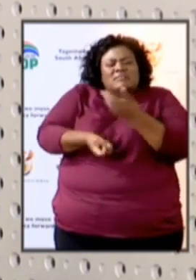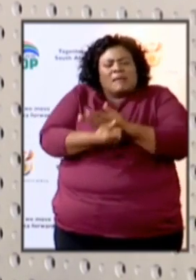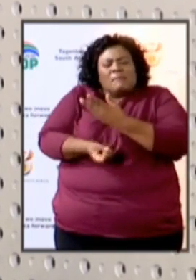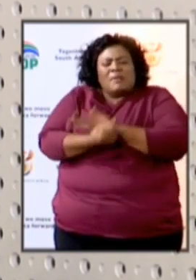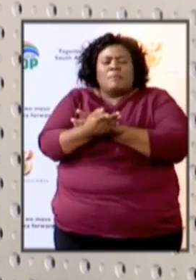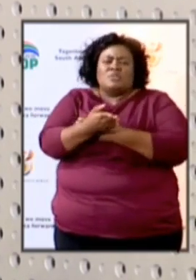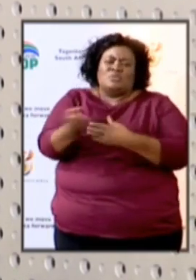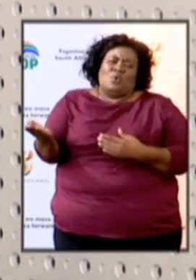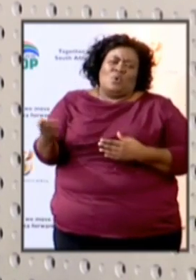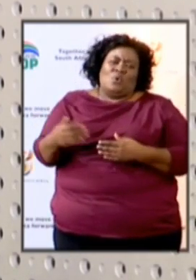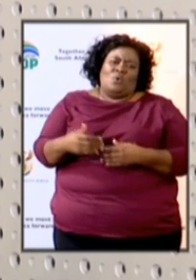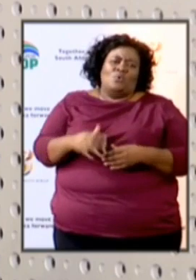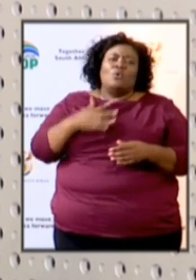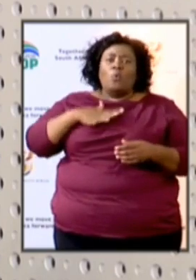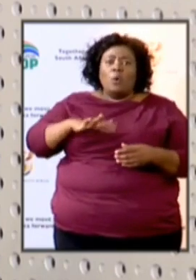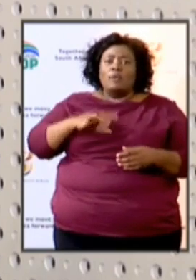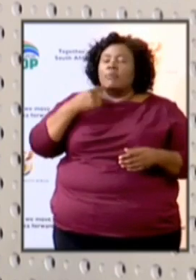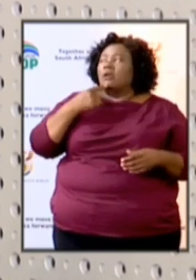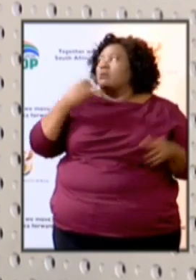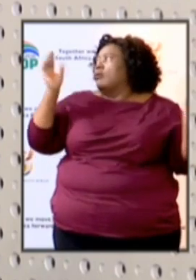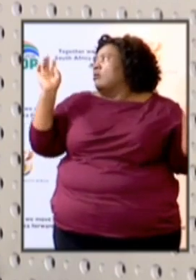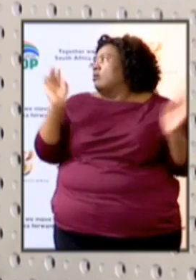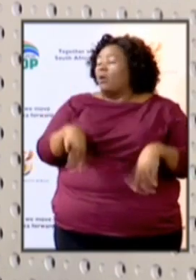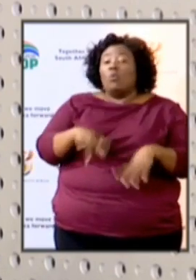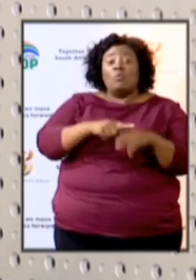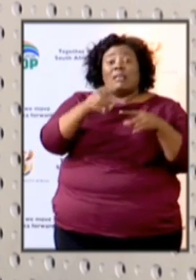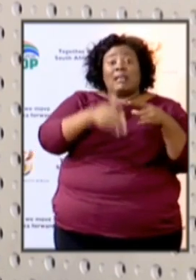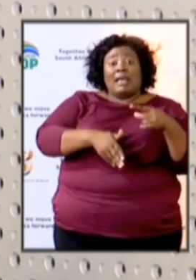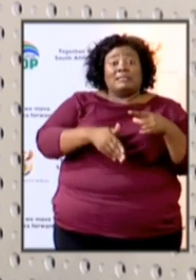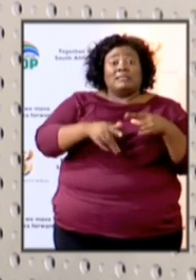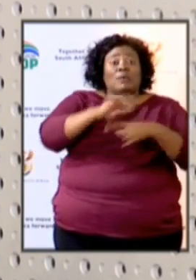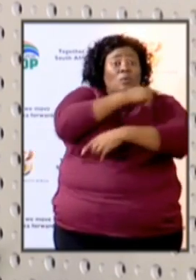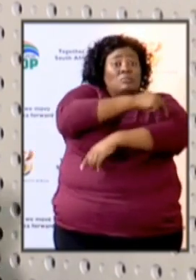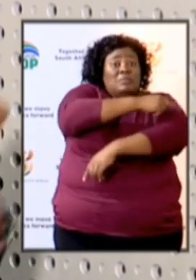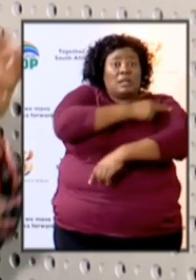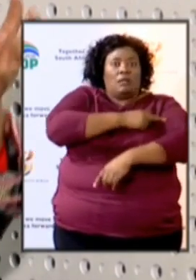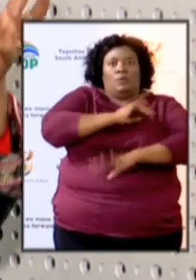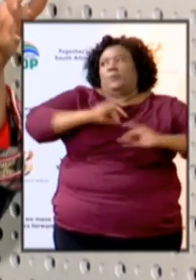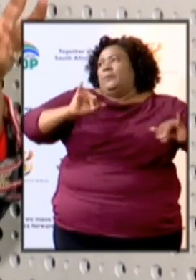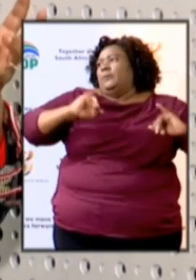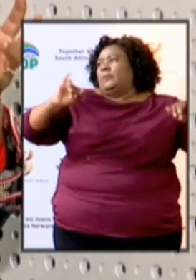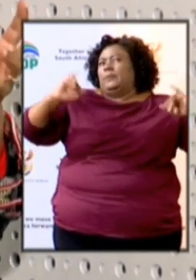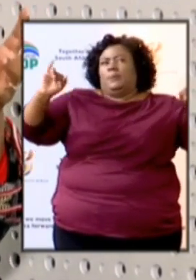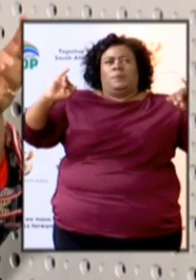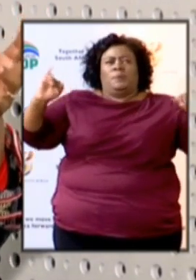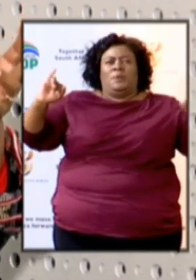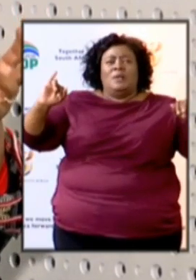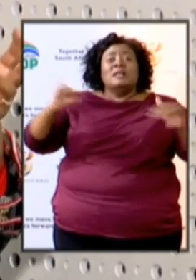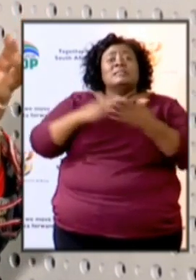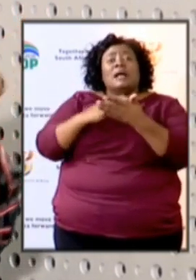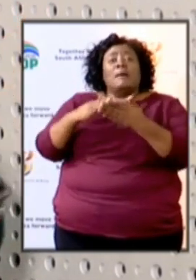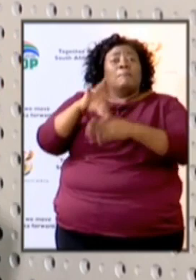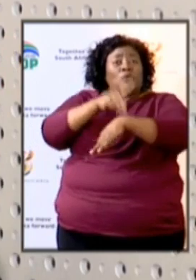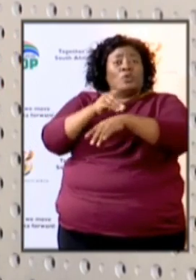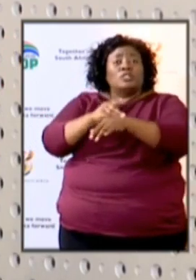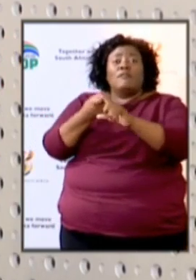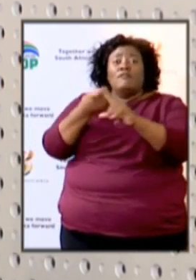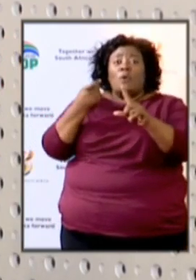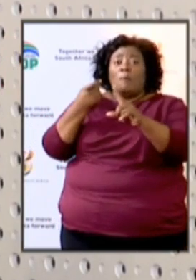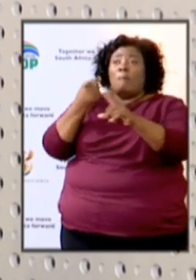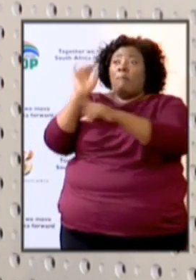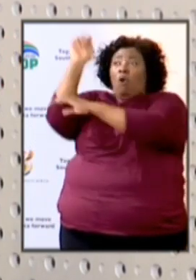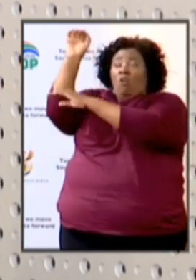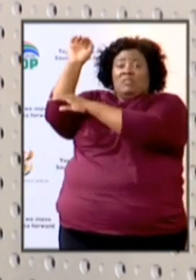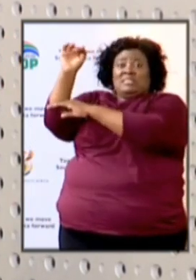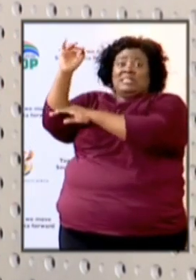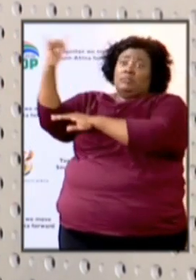Kungashi ukuthi ngama-weekend ey'bhedlela inkinga. Kuze kusuke odokotela abaphesheya